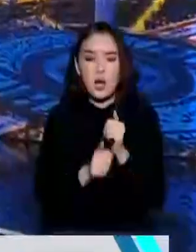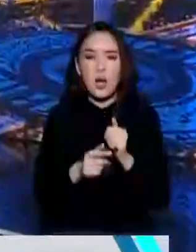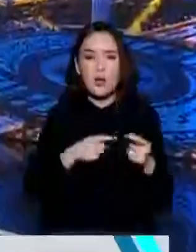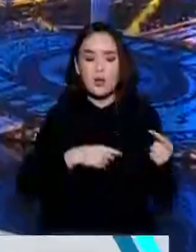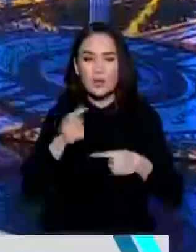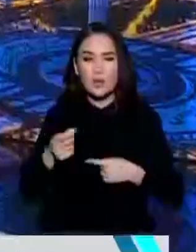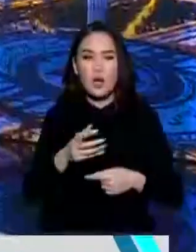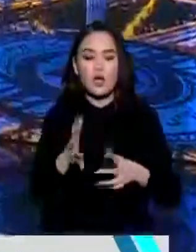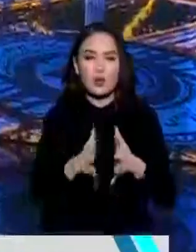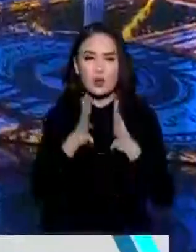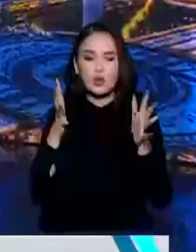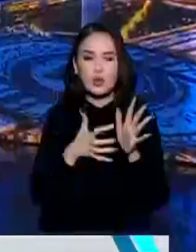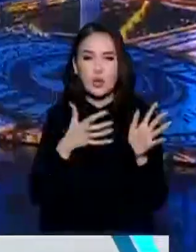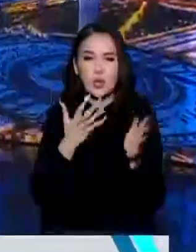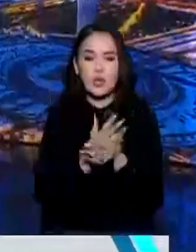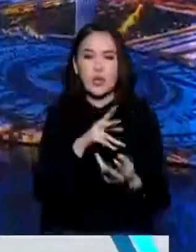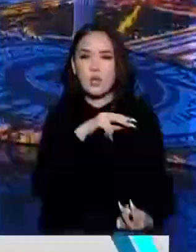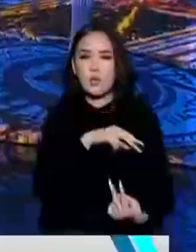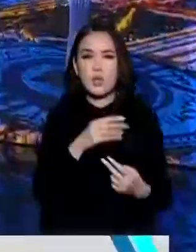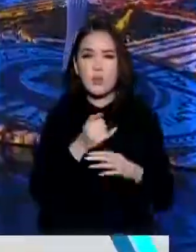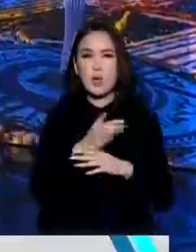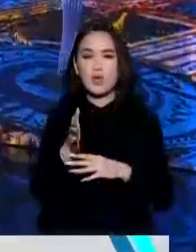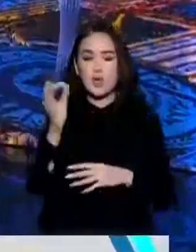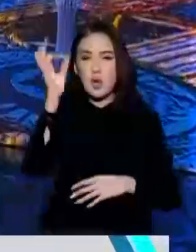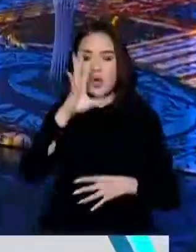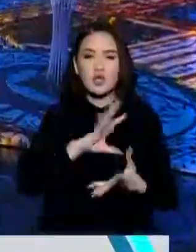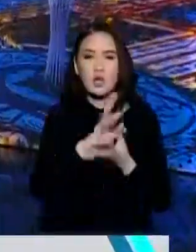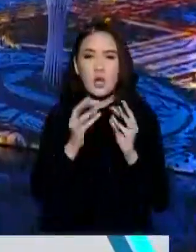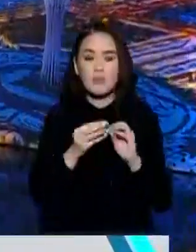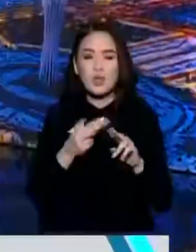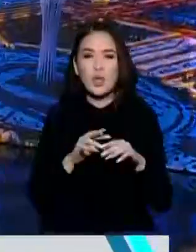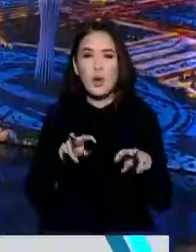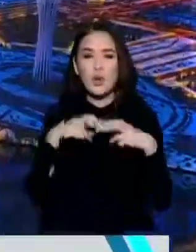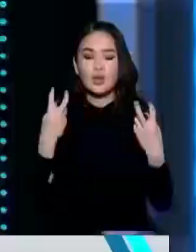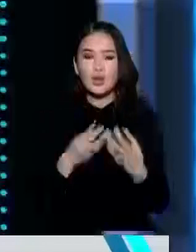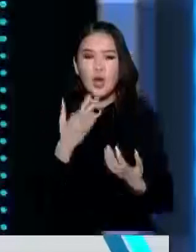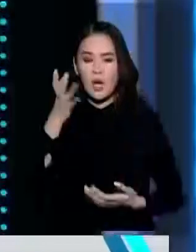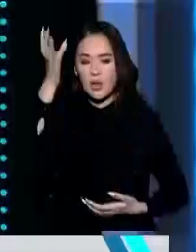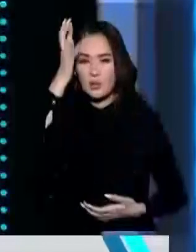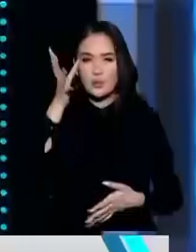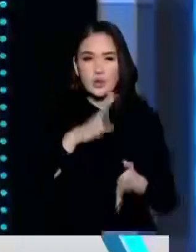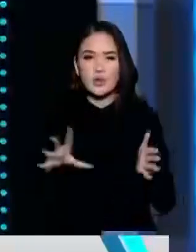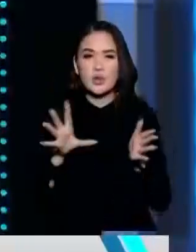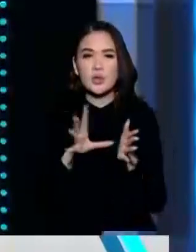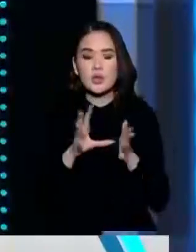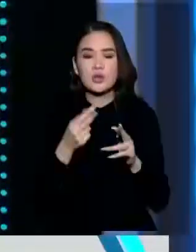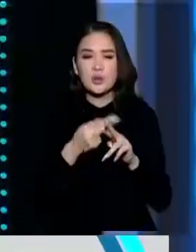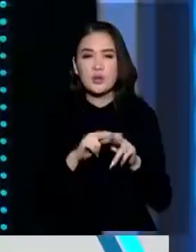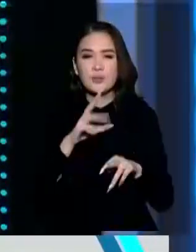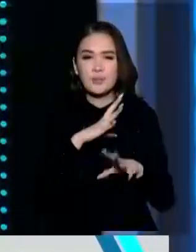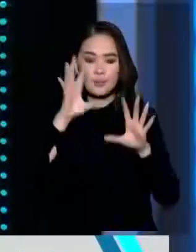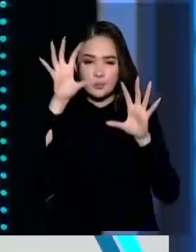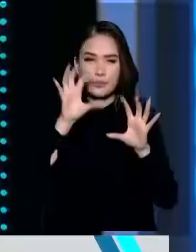істеу өте үлкен тапшылық бар еңбек нарығында осы бағыттарда. Жалпы осы алқа отырысында сіз сонымен қатар ғылым және технологиялық саясат туралы